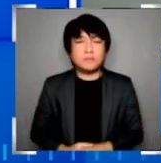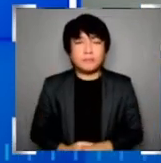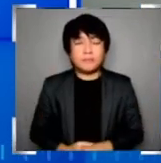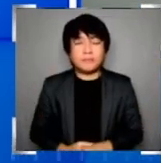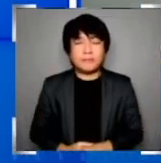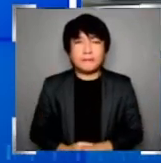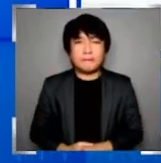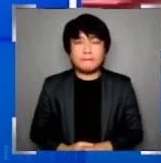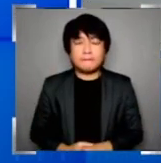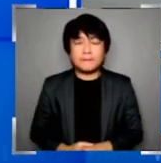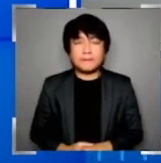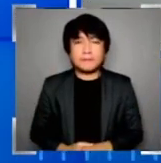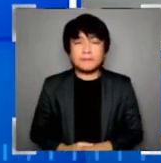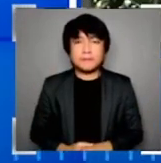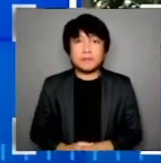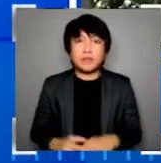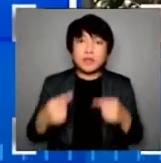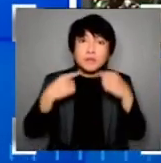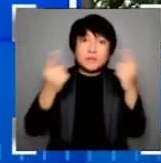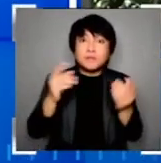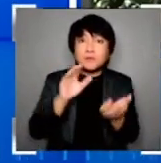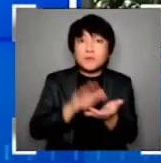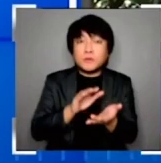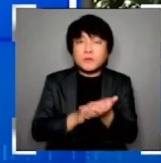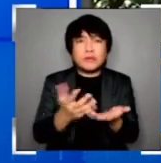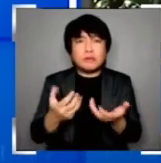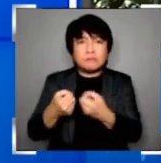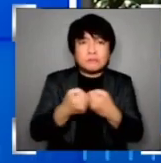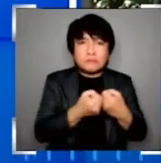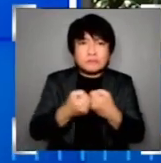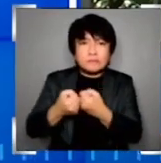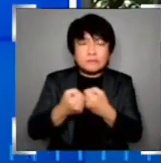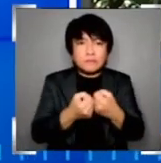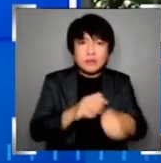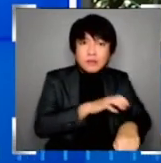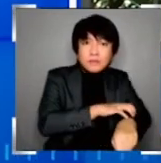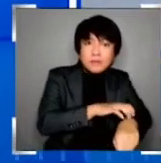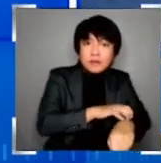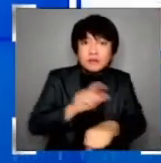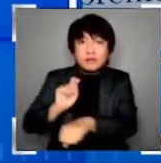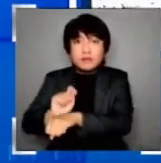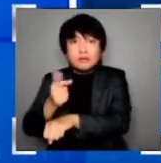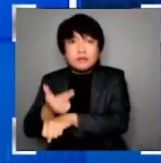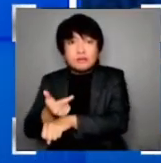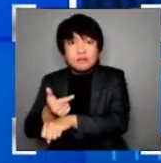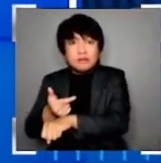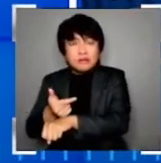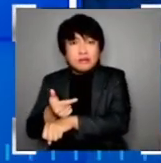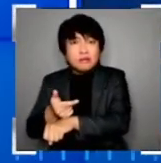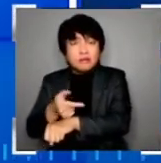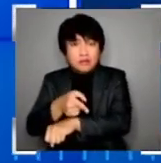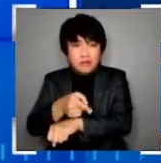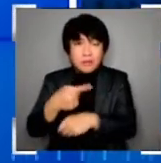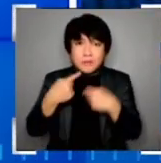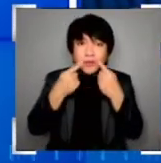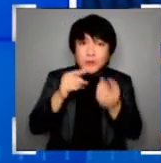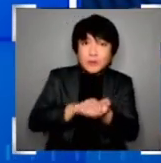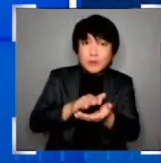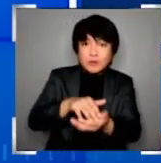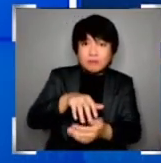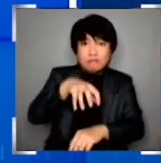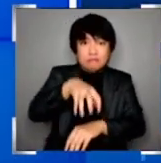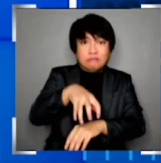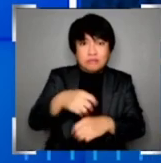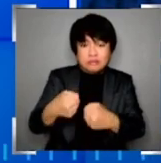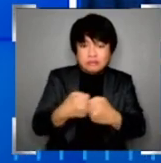Public school na pinag-aagawa ng Makati at Taguig, pangangasiwaan ng DepEd. Ayon sa memorandum ng DepEd-NCR